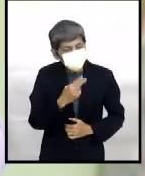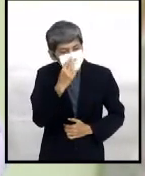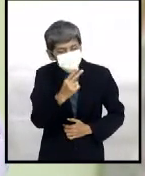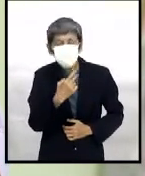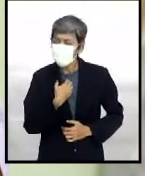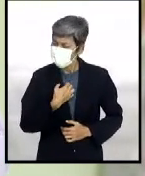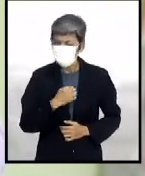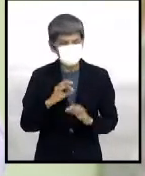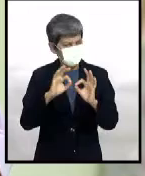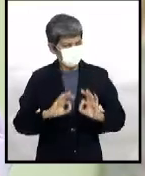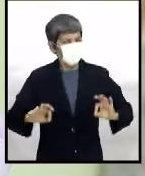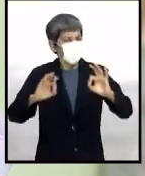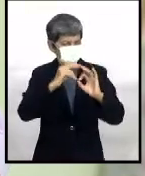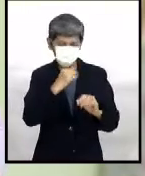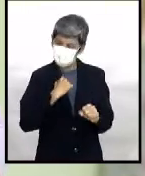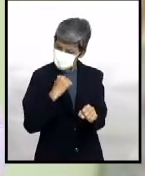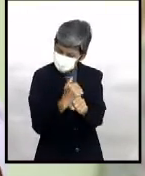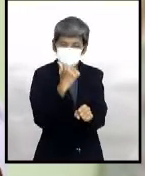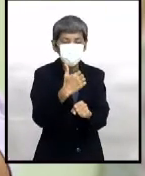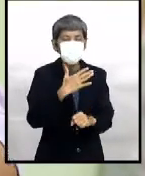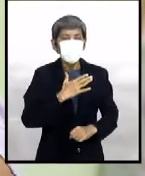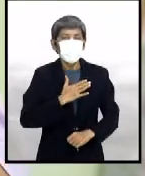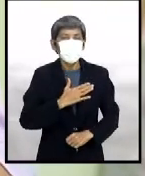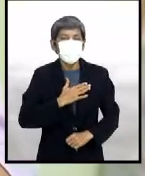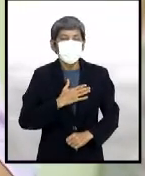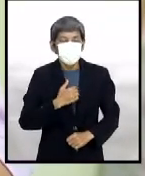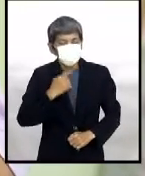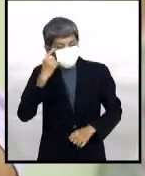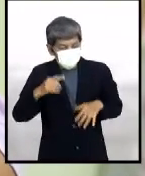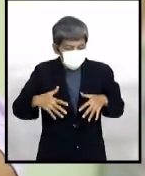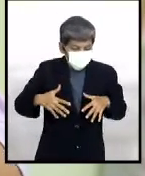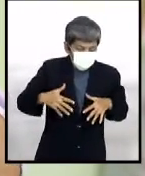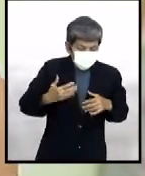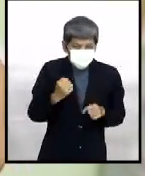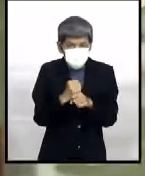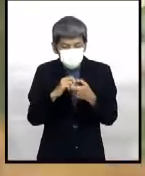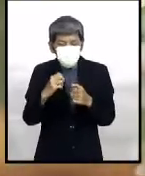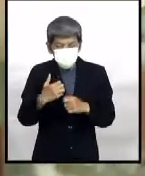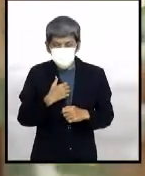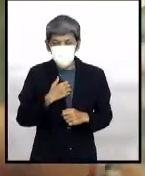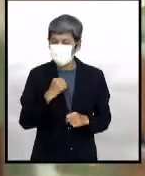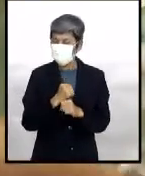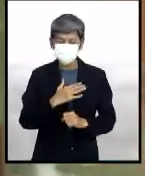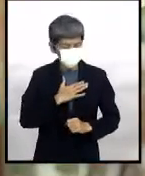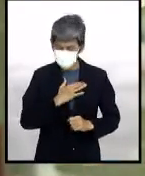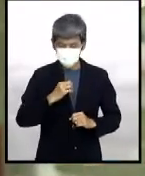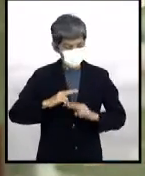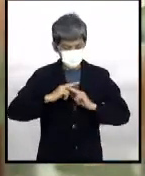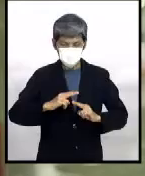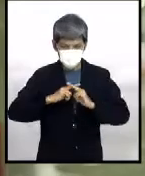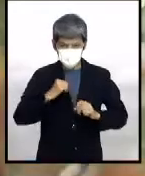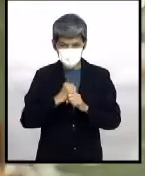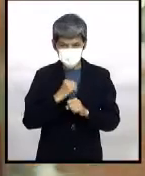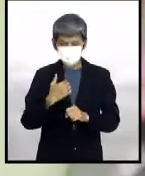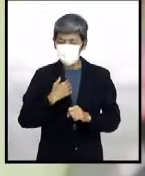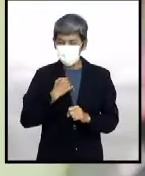ที่ผมเน้นที่สุดเลยถ้าถามจริงๆแล้วนะเพราะผมเคยเป็นคนที่ขาดความมั่นใจเนื่องจากภาวะของผมอะผมเน้นสร้างความมั่นใจนับถือตัวเองก่อนพอ